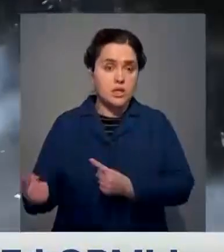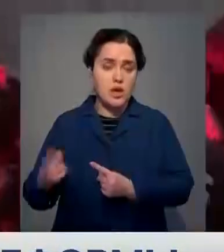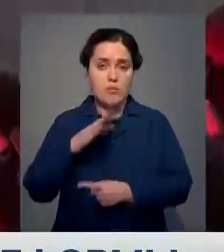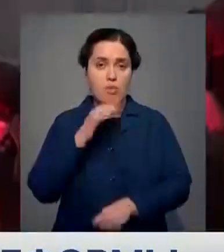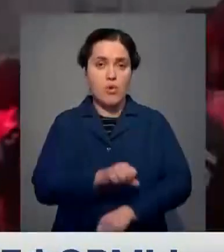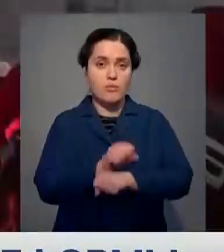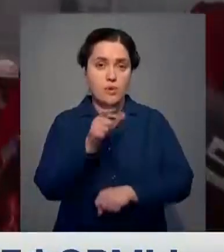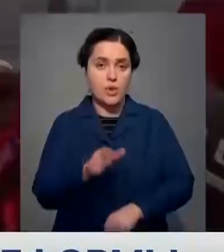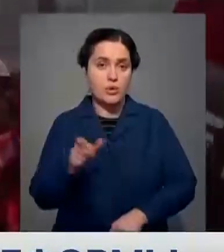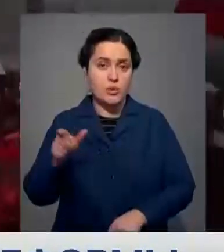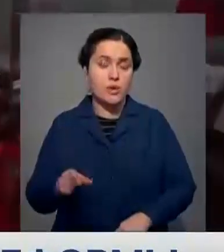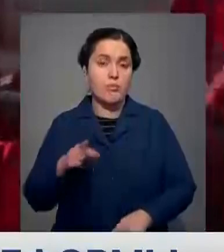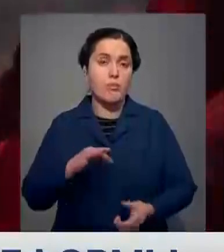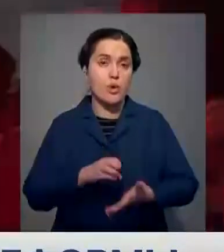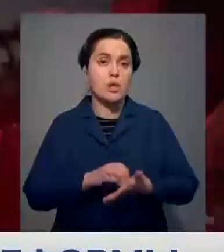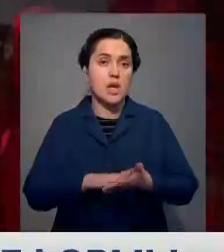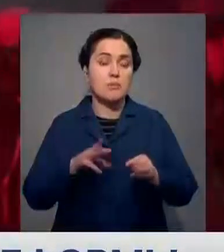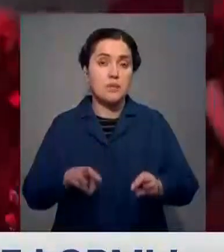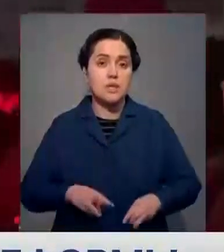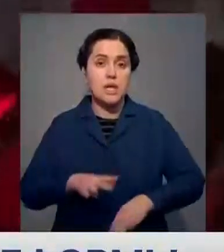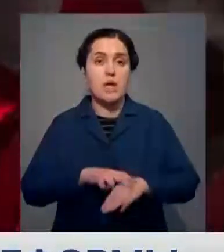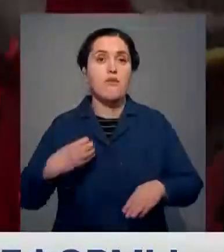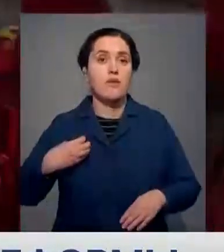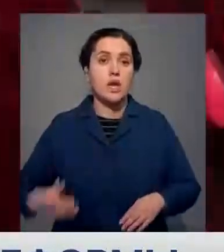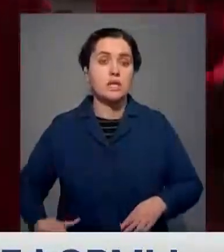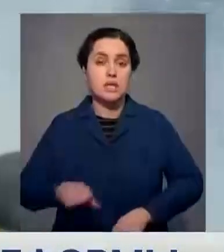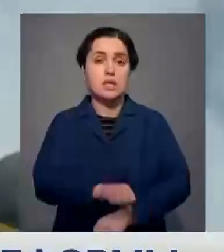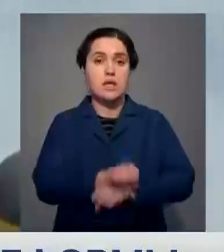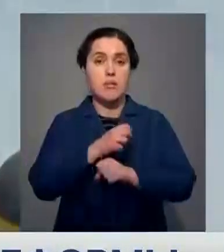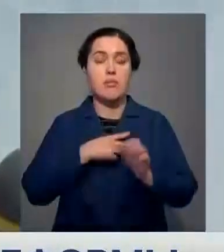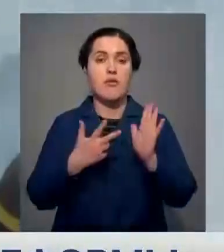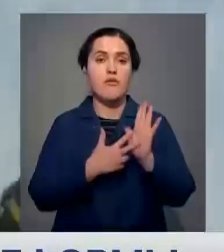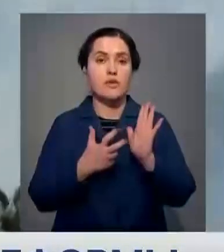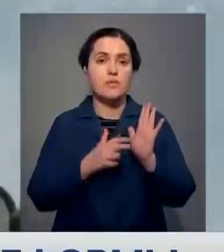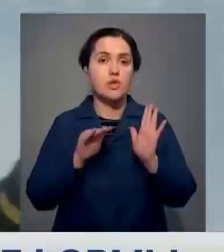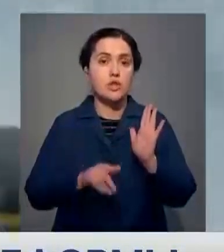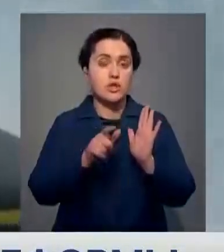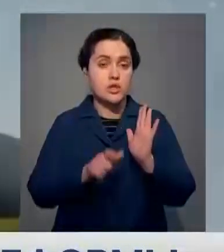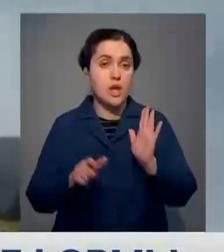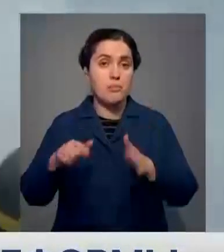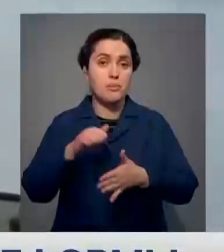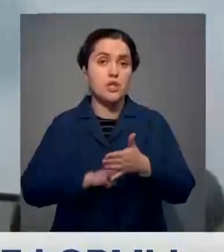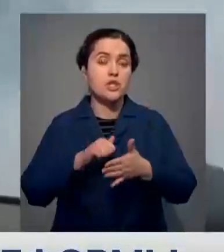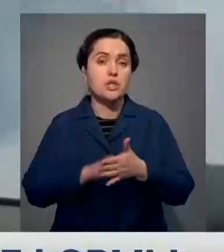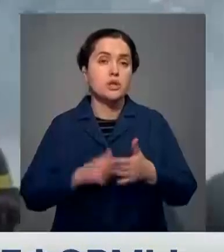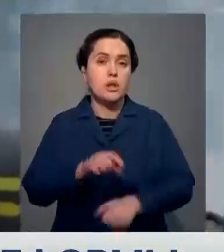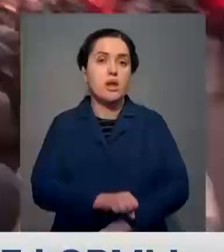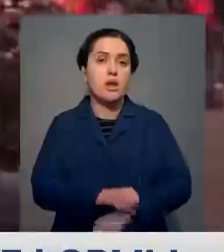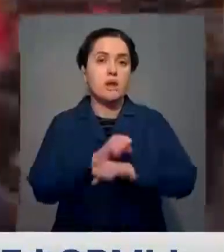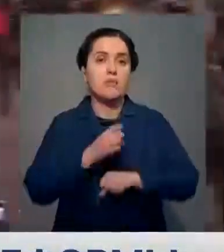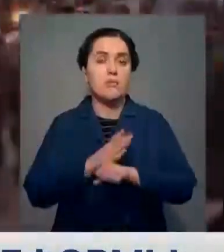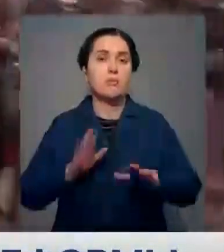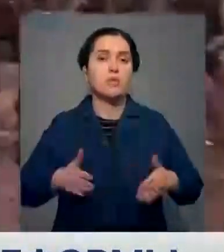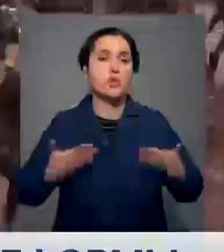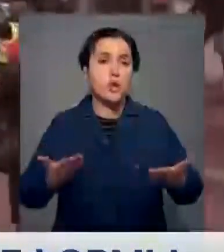задержаны десятки протестующих. По данным Министерства внутренних дел Франции, в забастовке приняли участие больше 800 тысяч человек. Причиной акции протестов